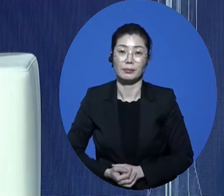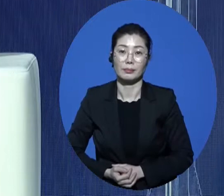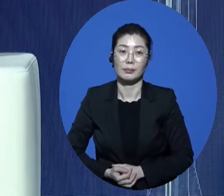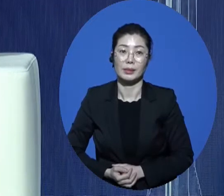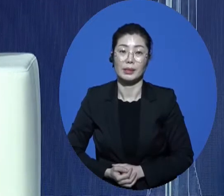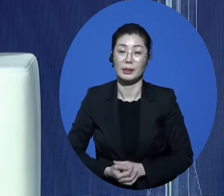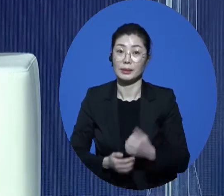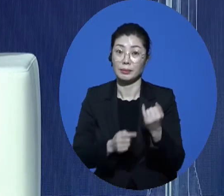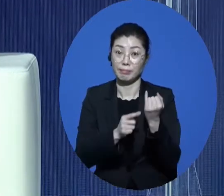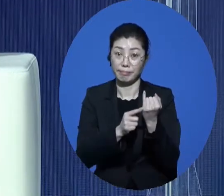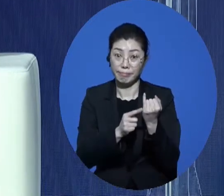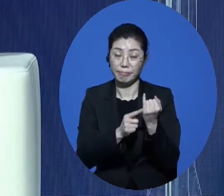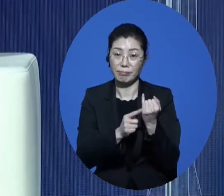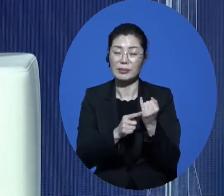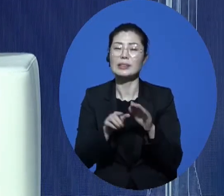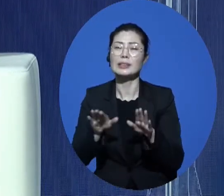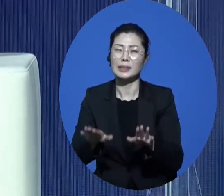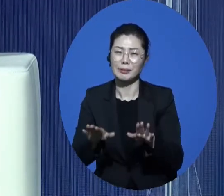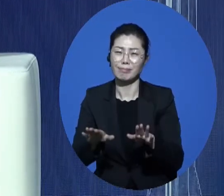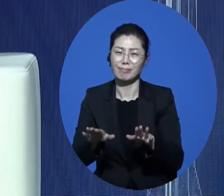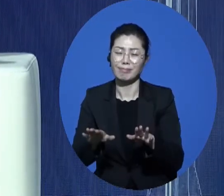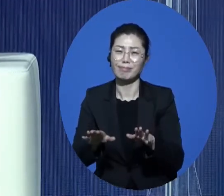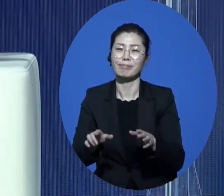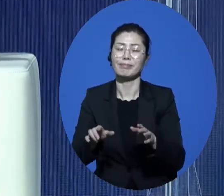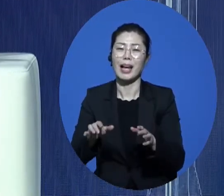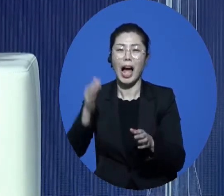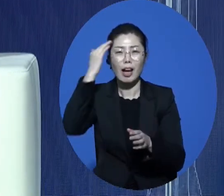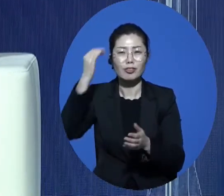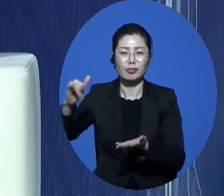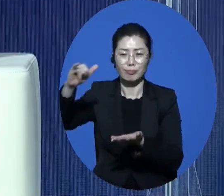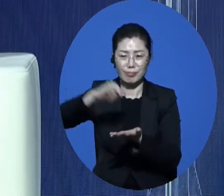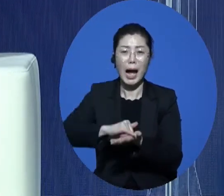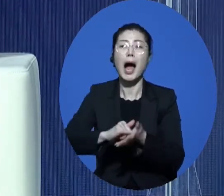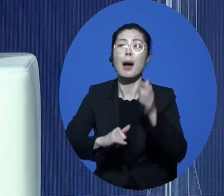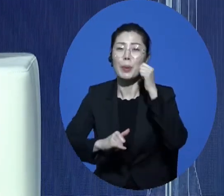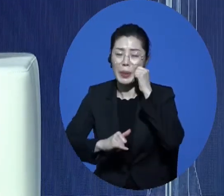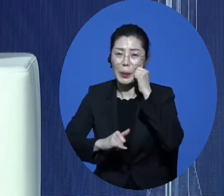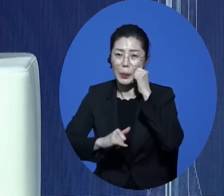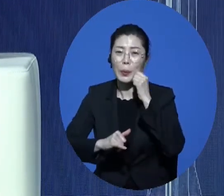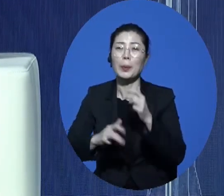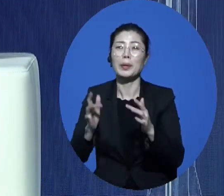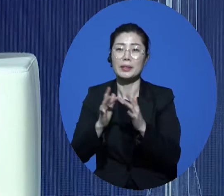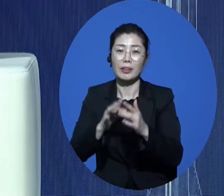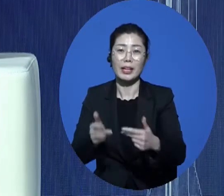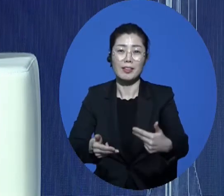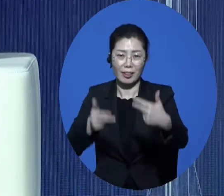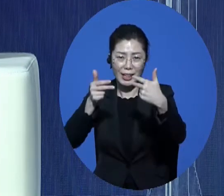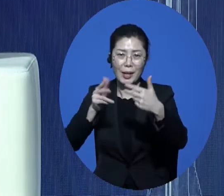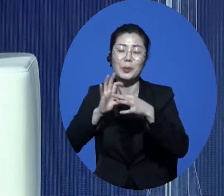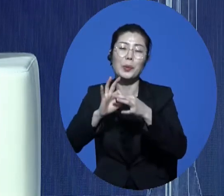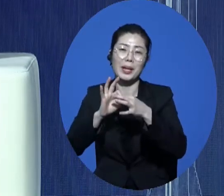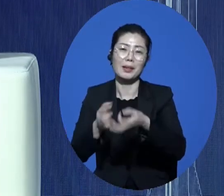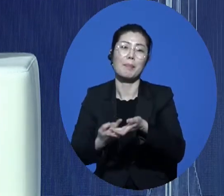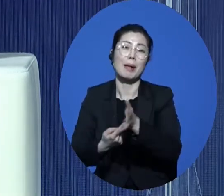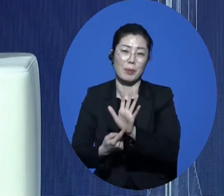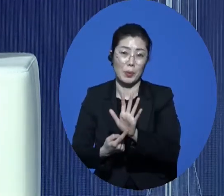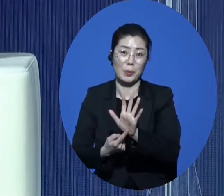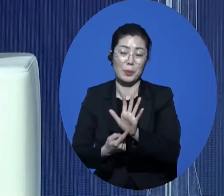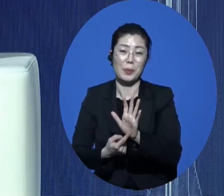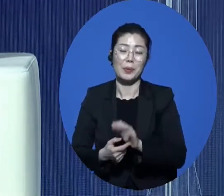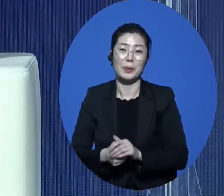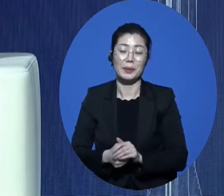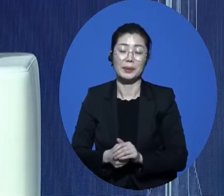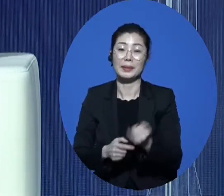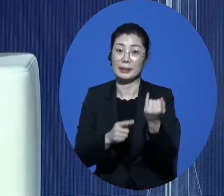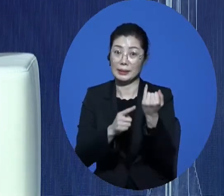이 밀로바노님은 현재 여기에 오시지 않았고 줌으로 발제를 발표해 주시겠습니다.